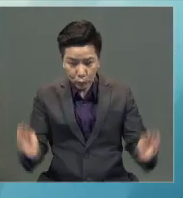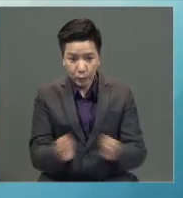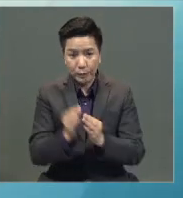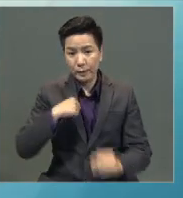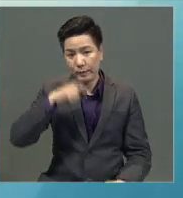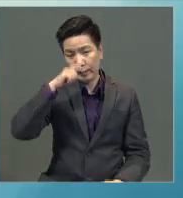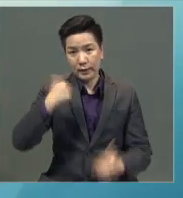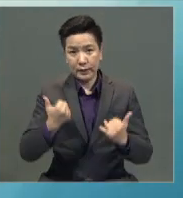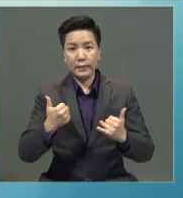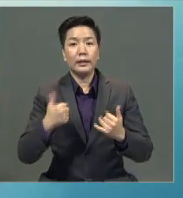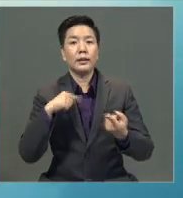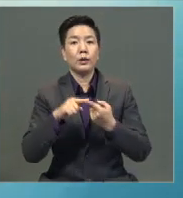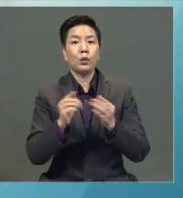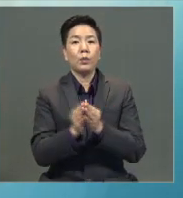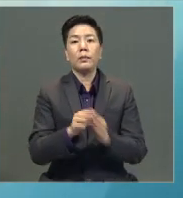ค่ะวันนี้ผมจะรายงานว่าเป็นอีกครั้งหนึ่งนะครับซึ่งมีตัวเลขที่เป็นศูนย์รายทั้งในประเทศและในสถานที่กับการที่เราจัดให้ก็ไม่มีตัวเลขใดๆรายงานเลยทำให้เราเป็นศูนย์แล้วก็ทำให้ตัวเลขสะสมยืนยันอยู่ที่